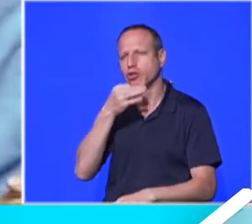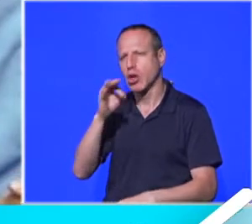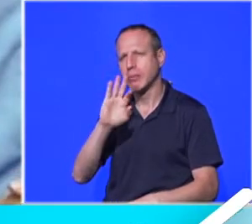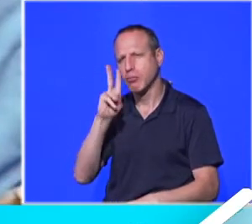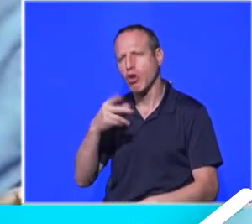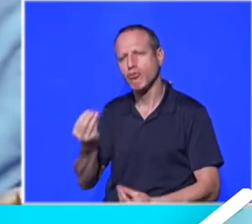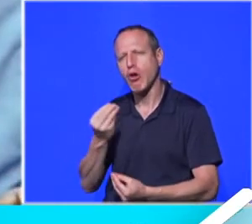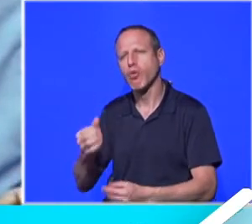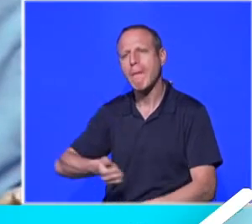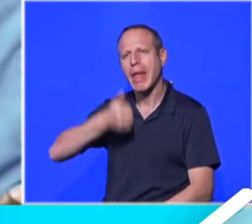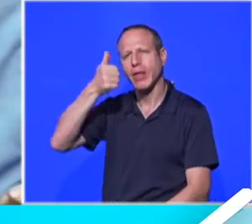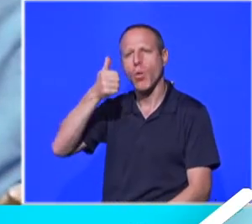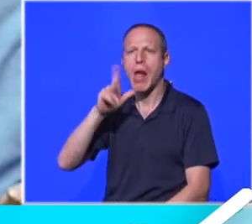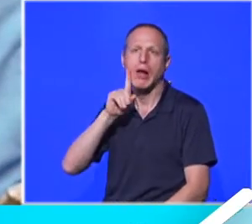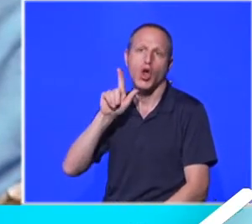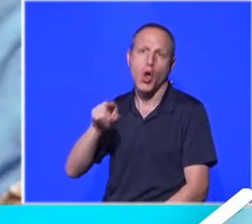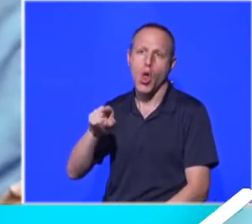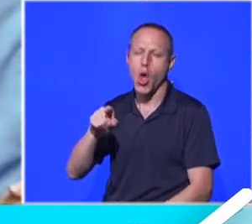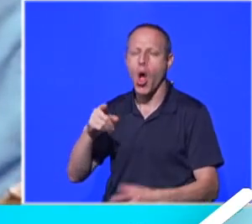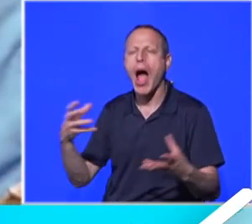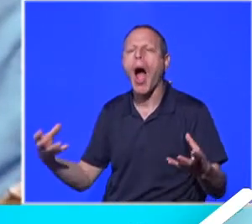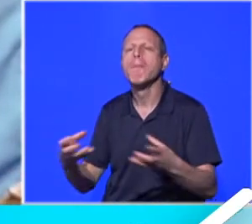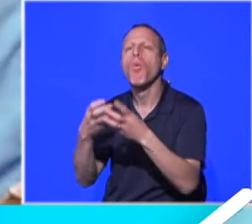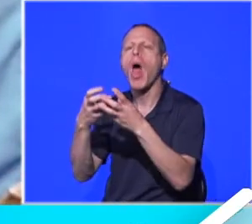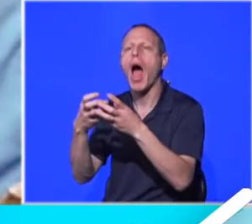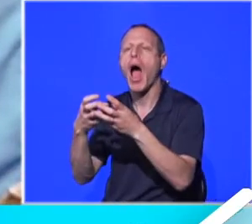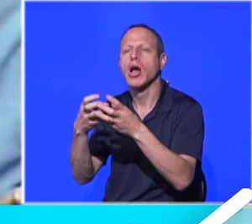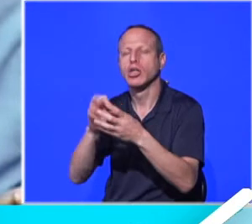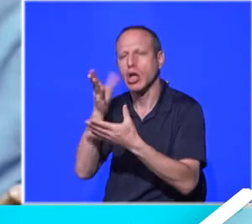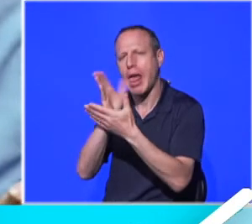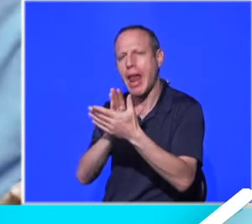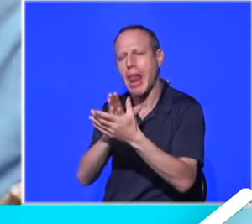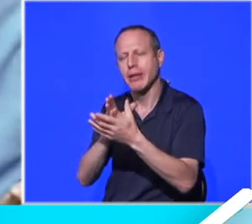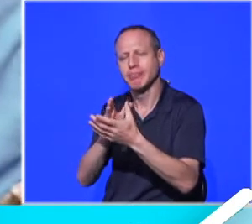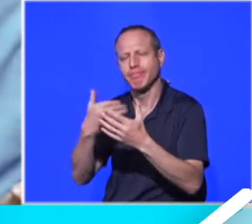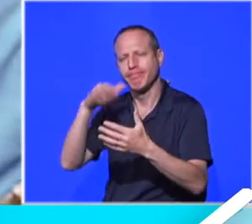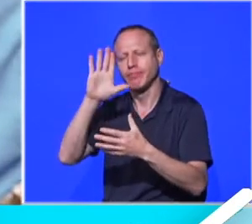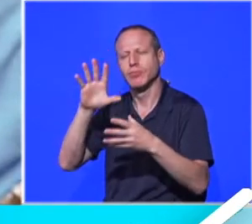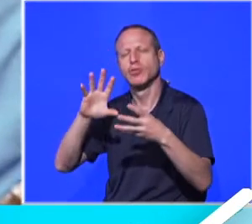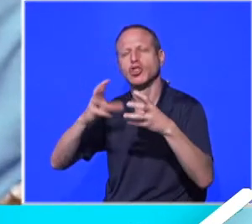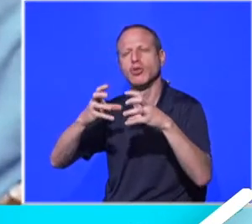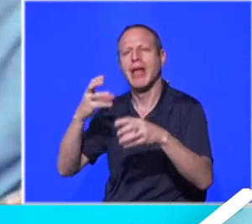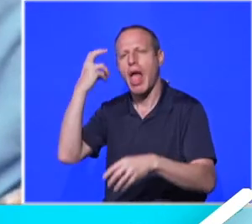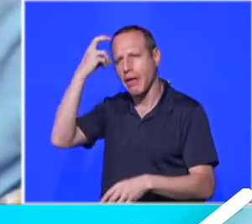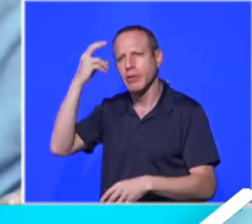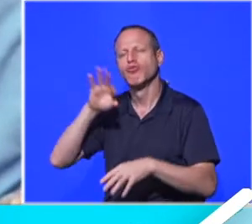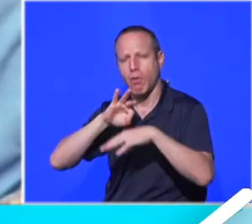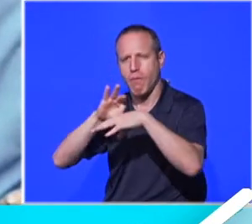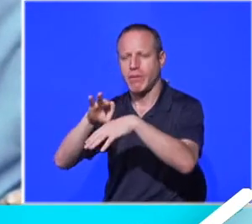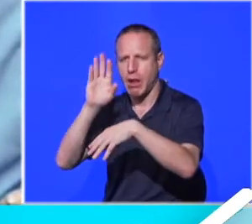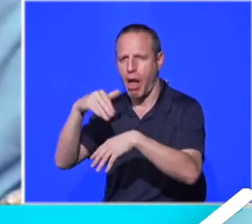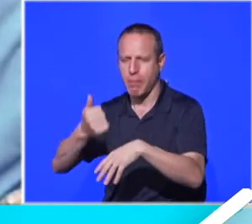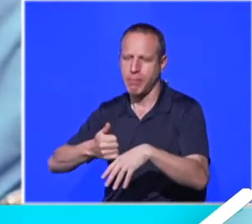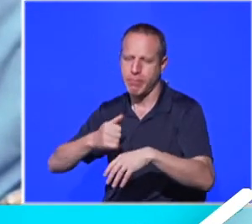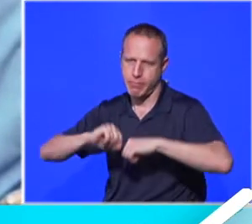בניהול, בניהול, אני יודע איך לקרוא לו, החמולתי של חלק ניכר מהיישובים הערבים, שמוביל גם